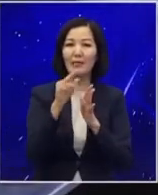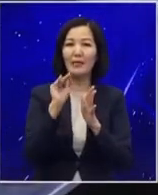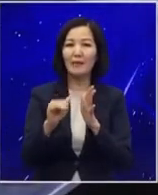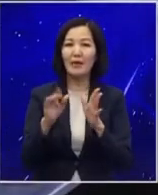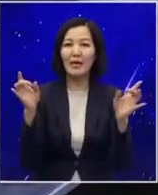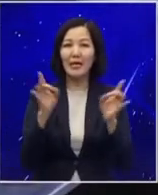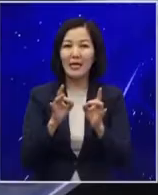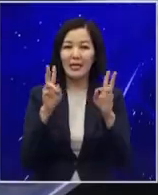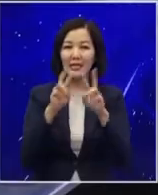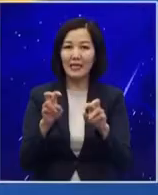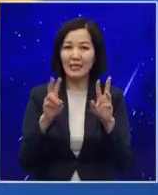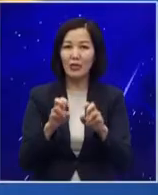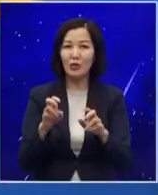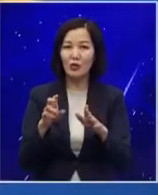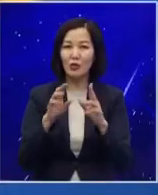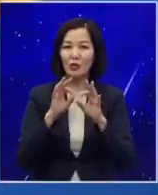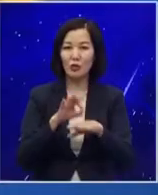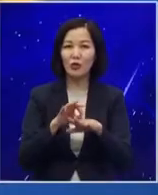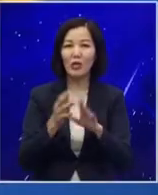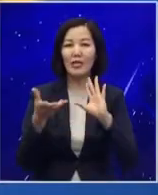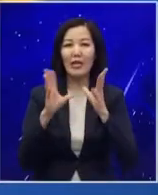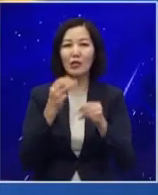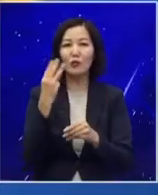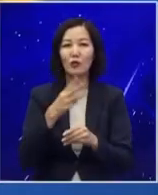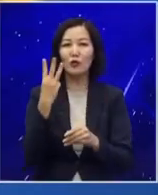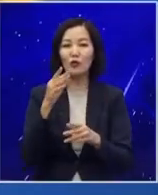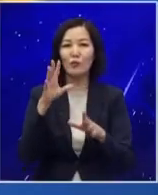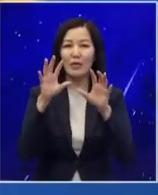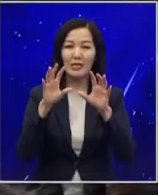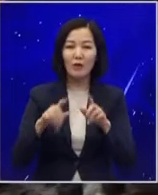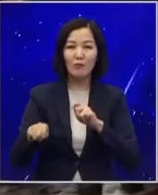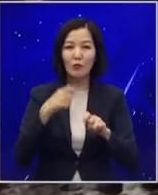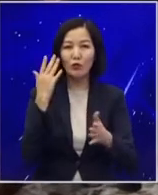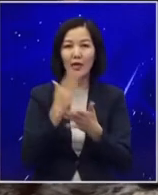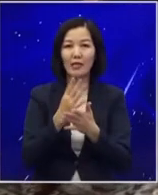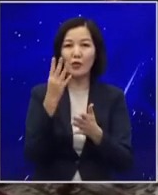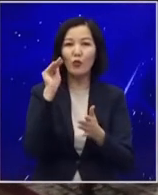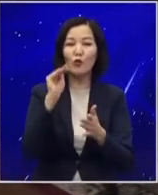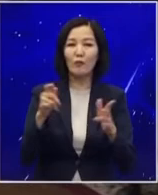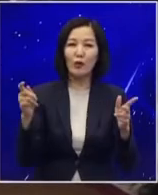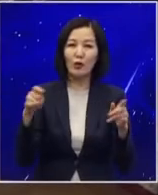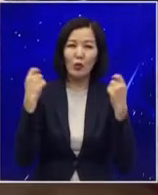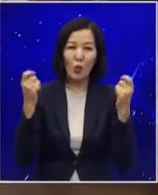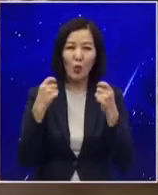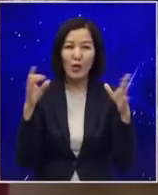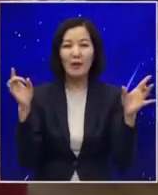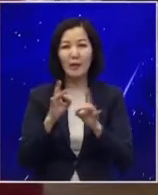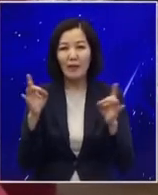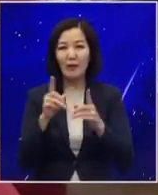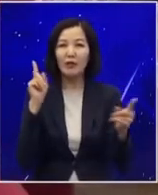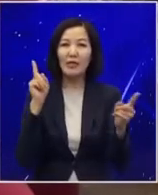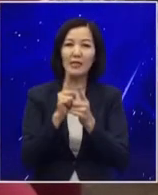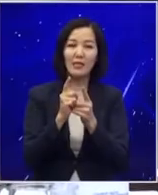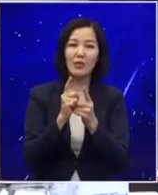рейд тексеріс жүргізіліпті. Нәтижесінде 33 мың заң бұзушылық анықталған. Оның 4 мыңы той мейрамханалардағы бас қосулар